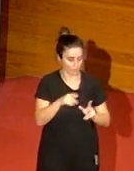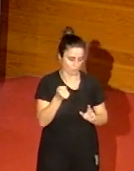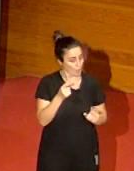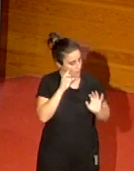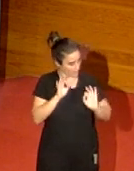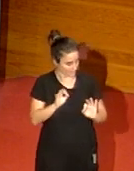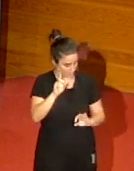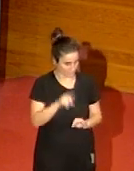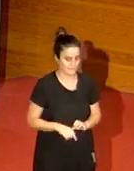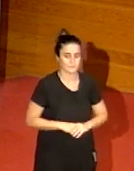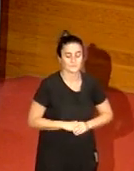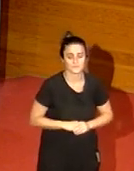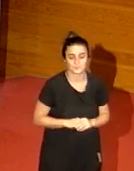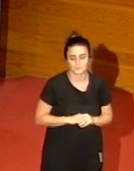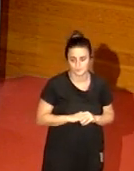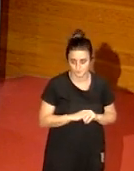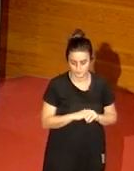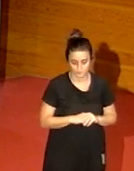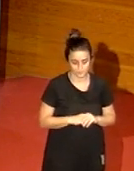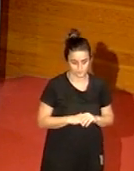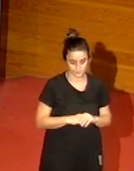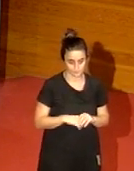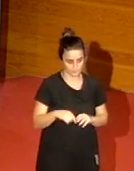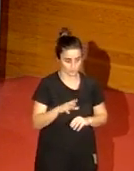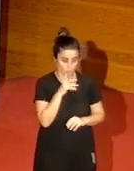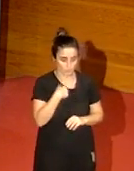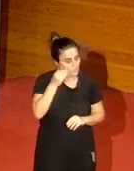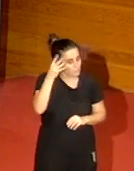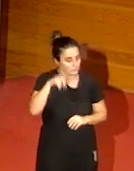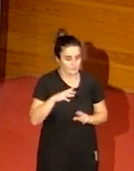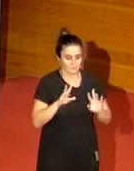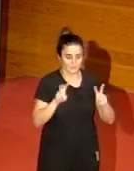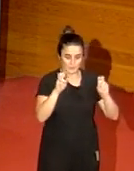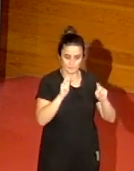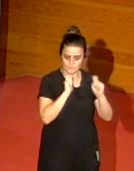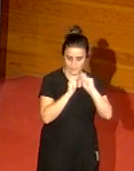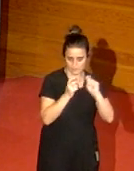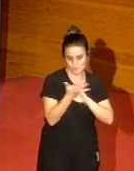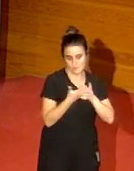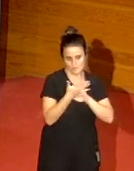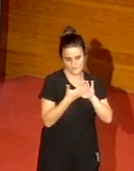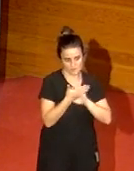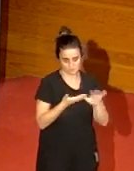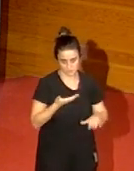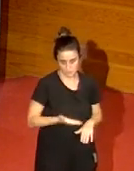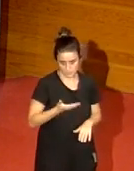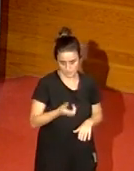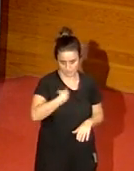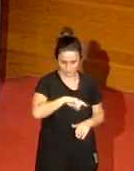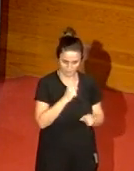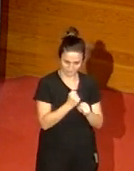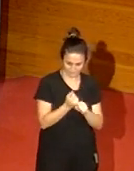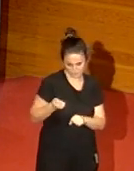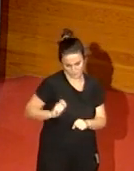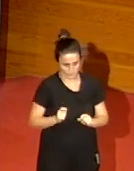nuen lehenik eta behin, importantea da kazetaritza hitz egitea, eta gure lana agertaraztea, ba,